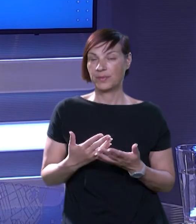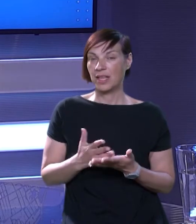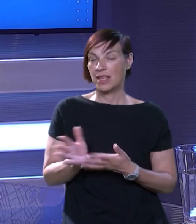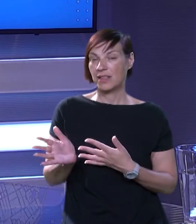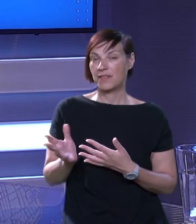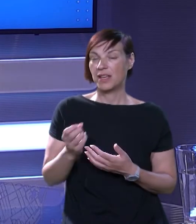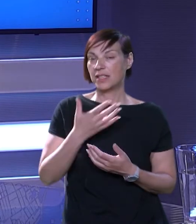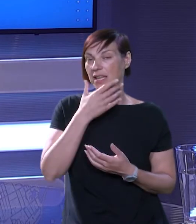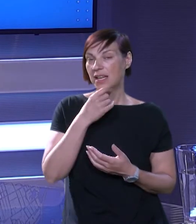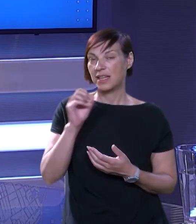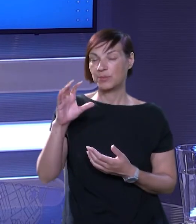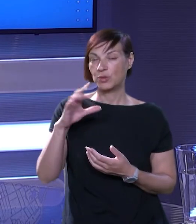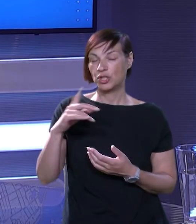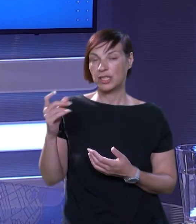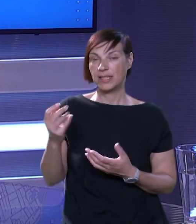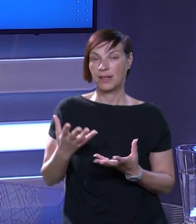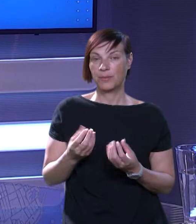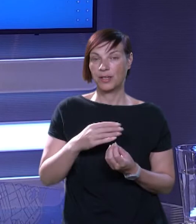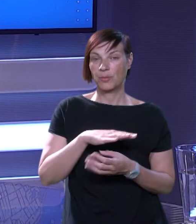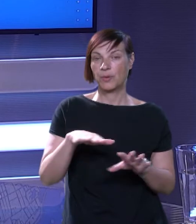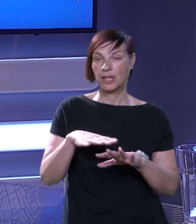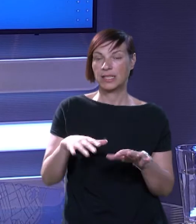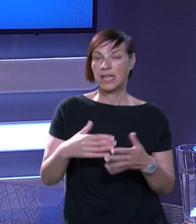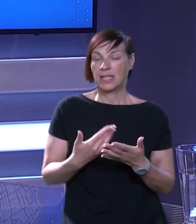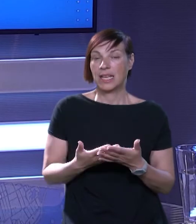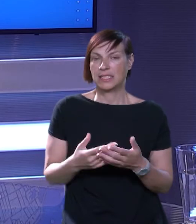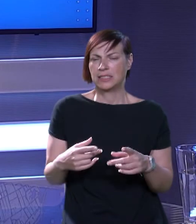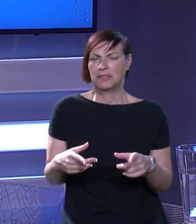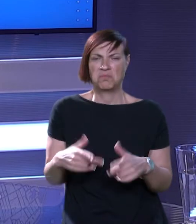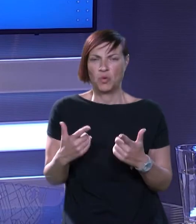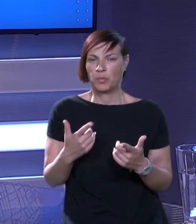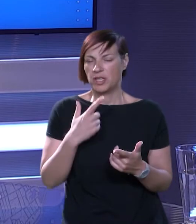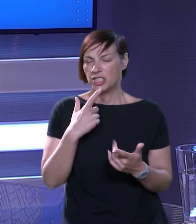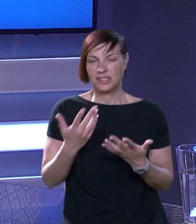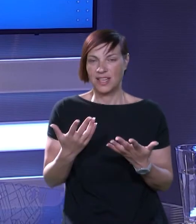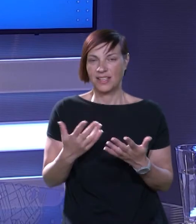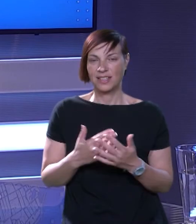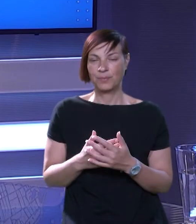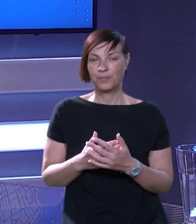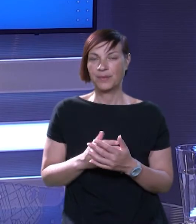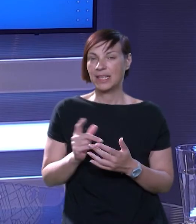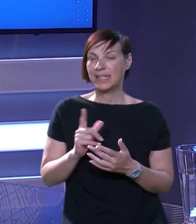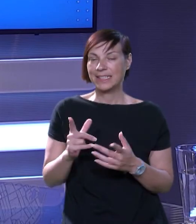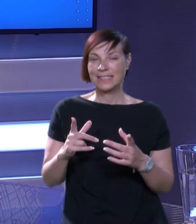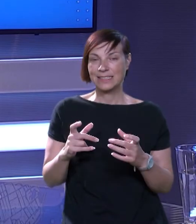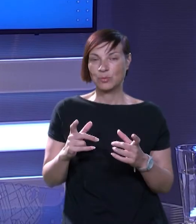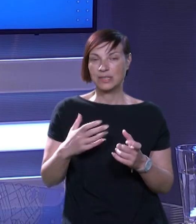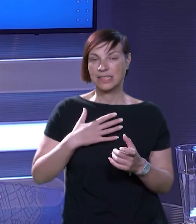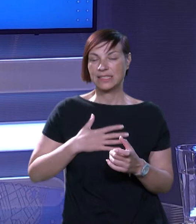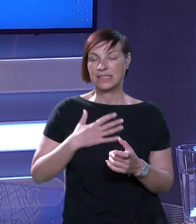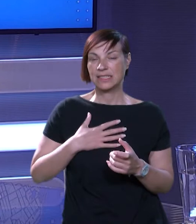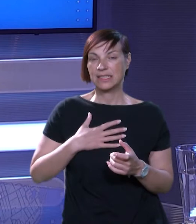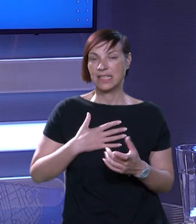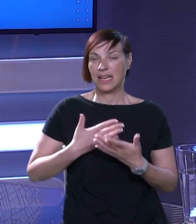vani je neki divan sunčan dan, predivan pogled na more, a ti se kolješ s nekim. Tako da nisam u slici